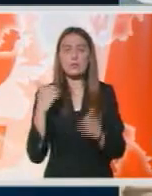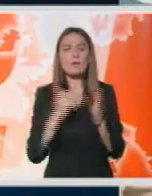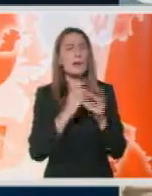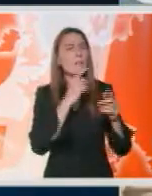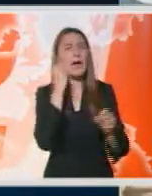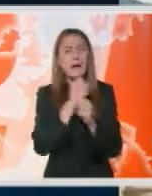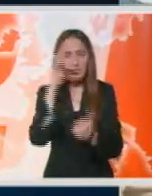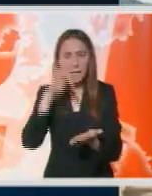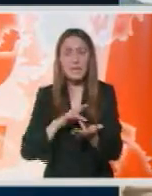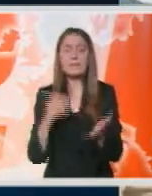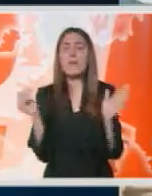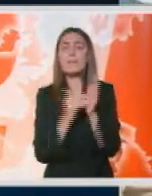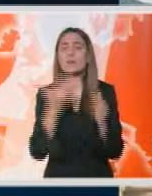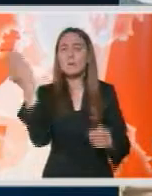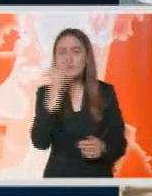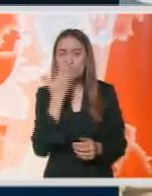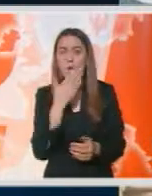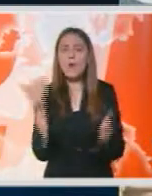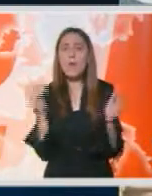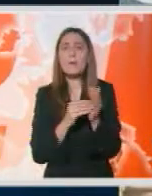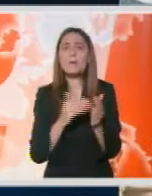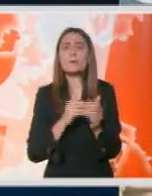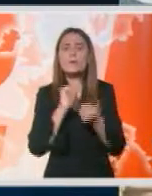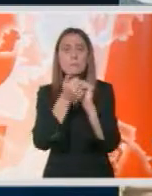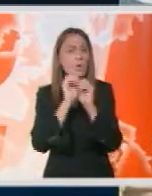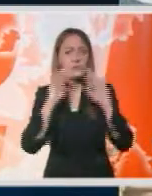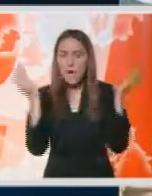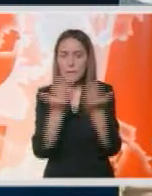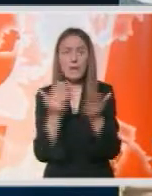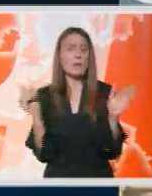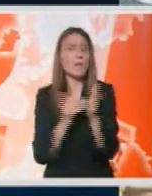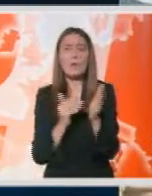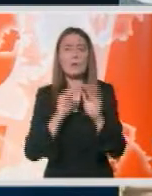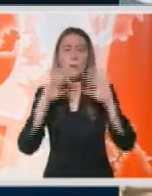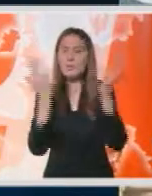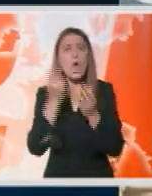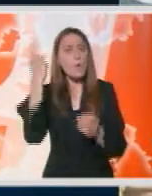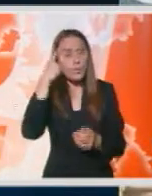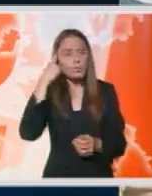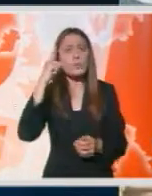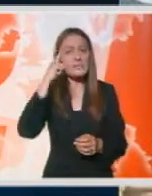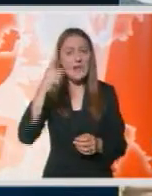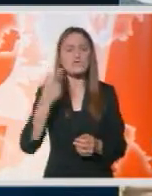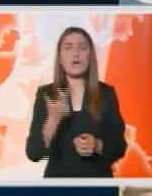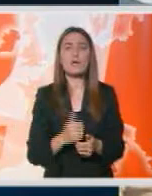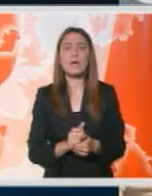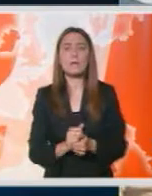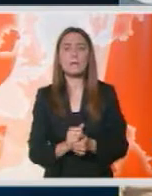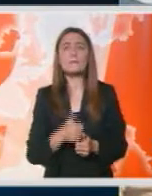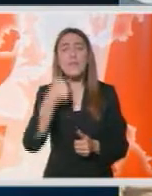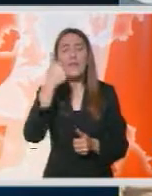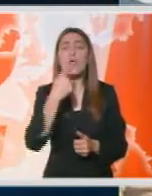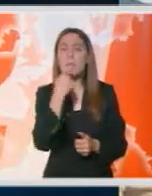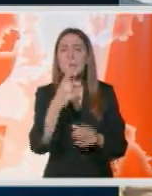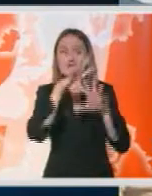mesta, potrebne su škole, potrebni su sportski objekti, potrebni su objekti od kulturnog značaja, znači jednom